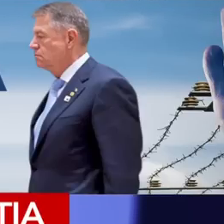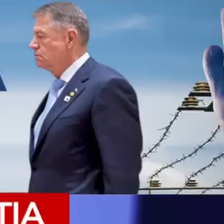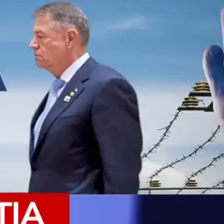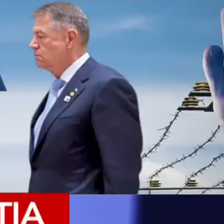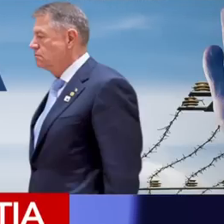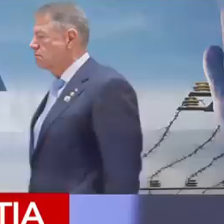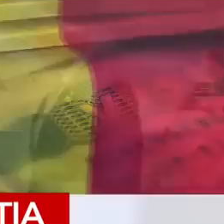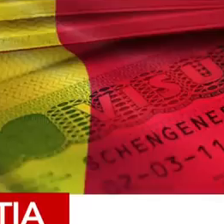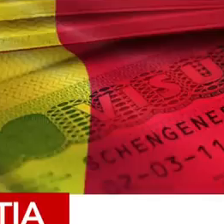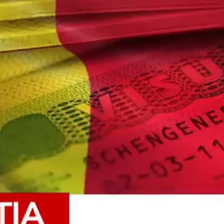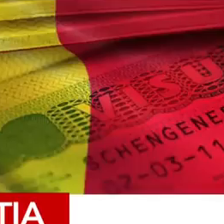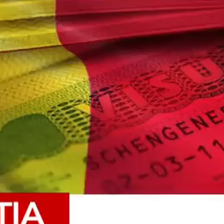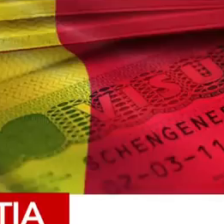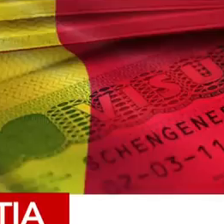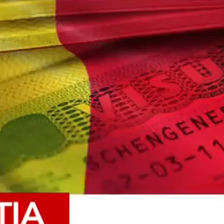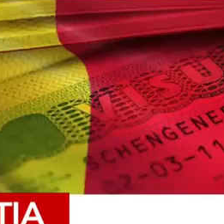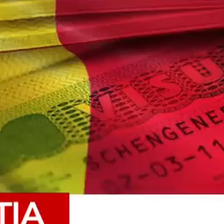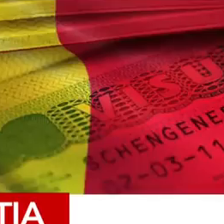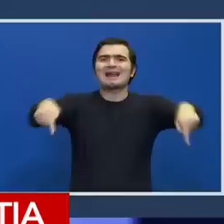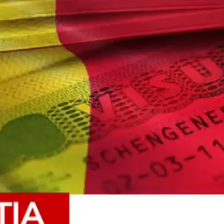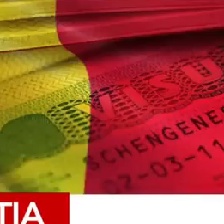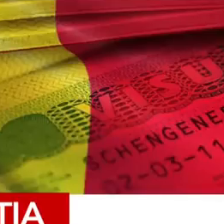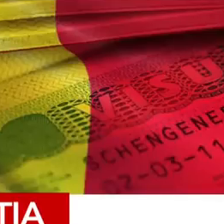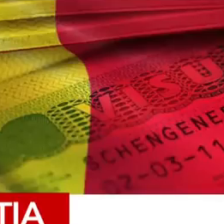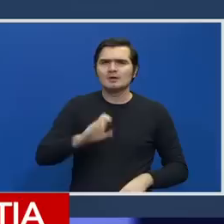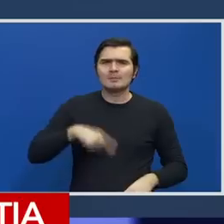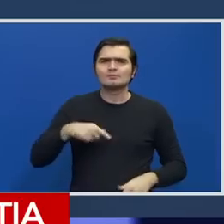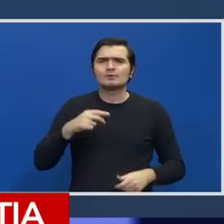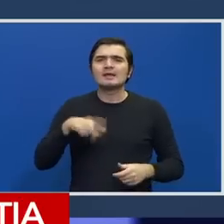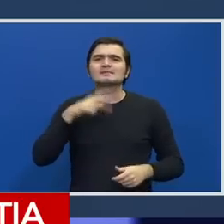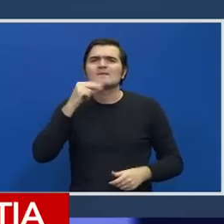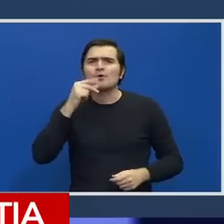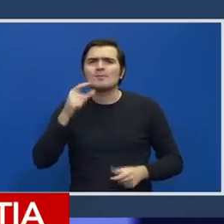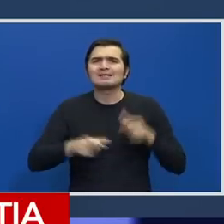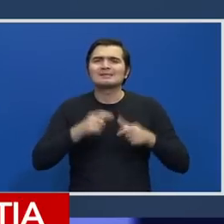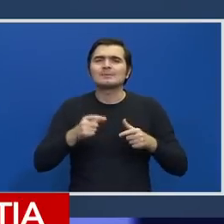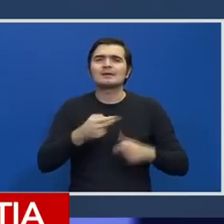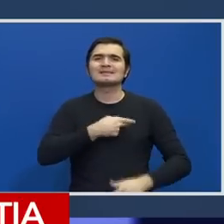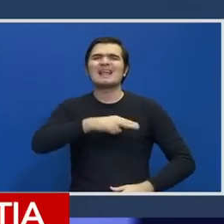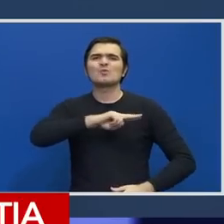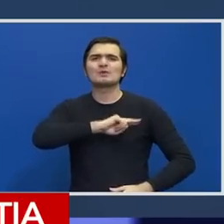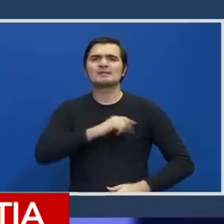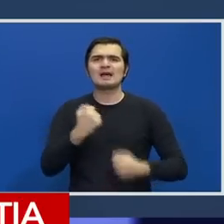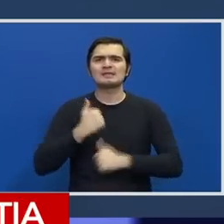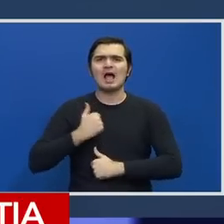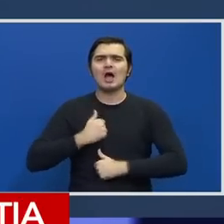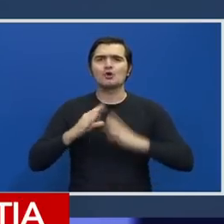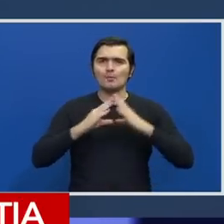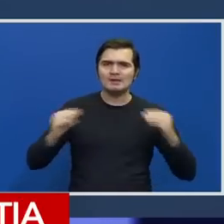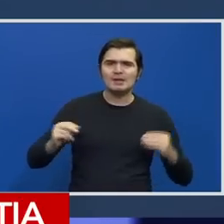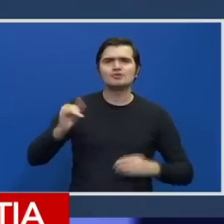externe care sunt și frontierele Uniunii Europene pentru că e vorba În egală măsură de securitatea României